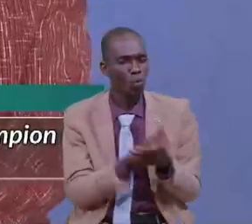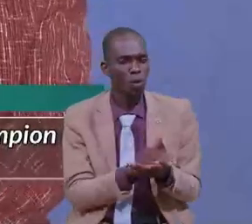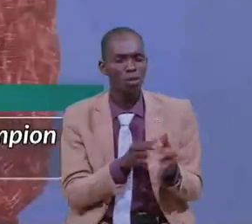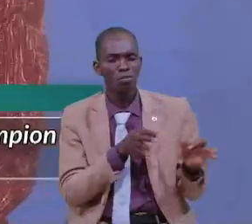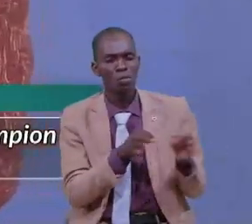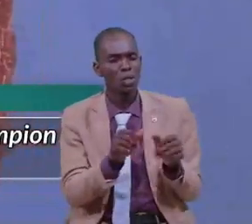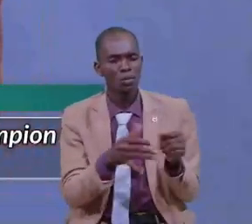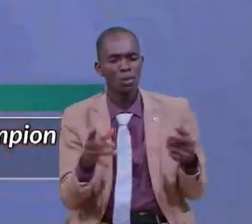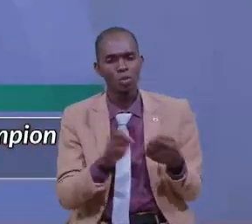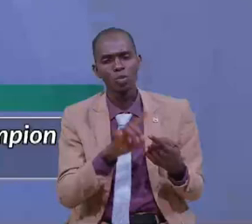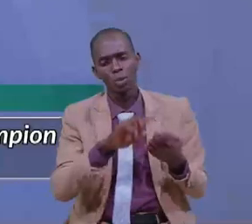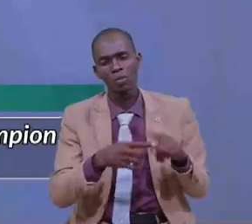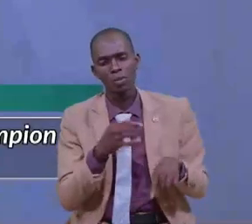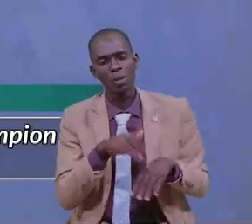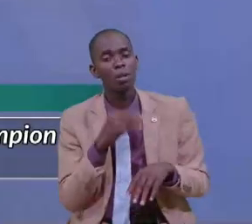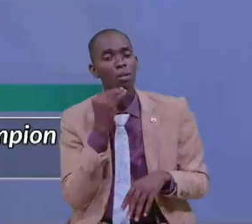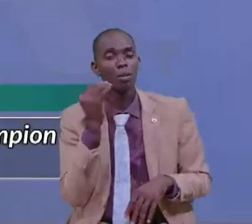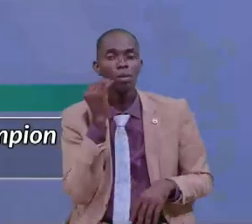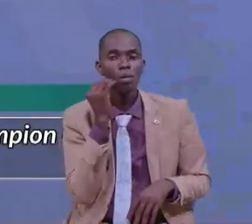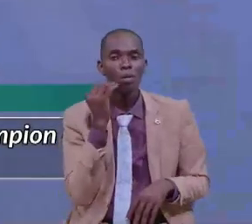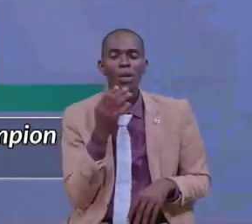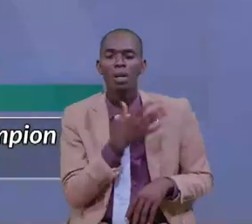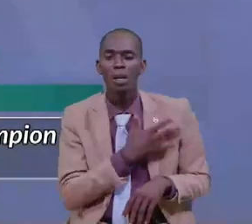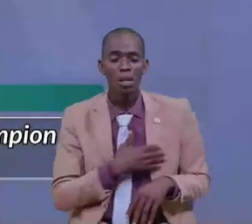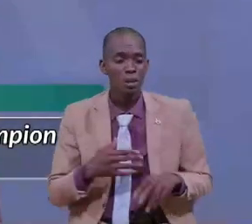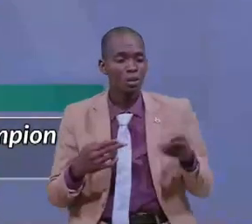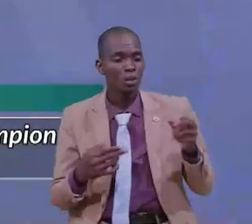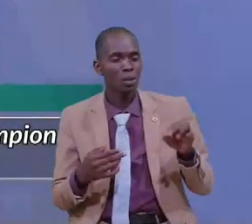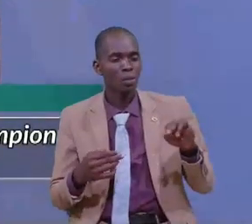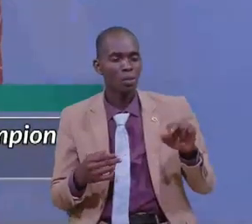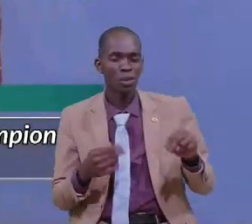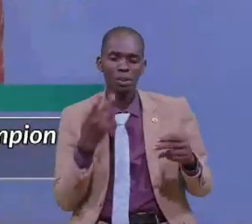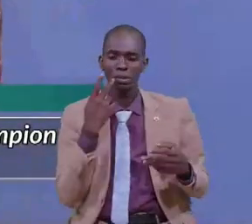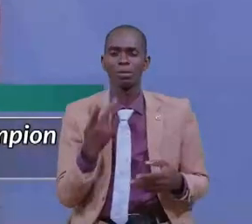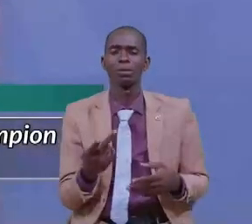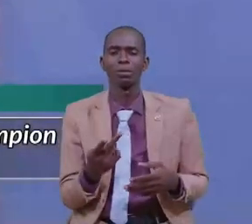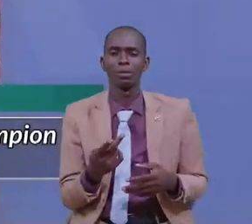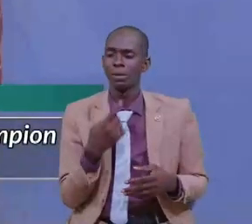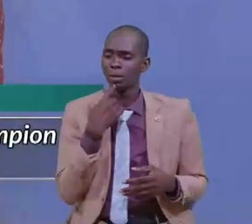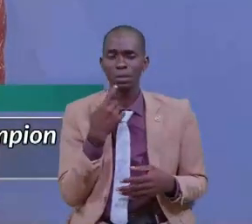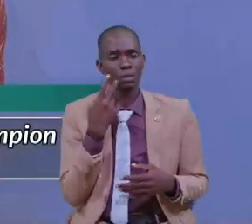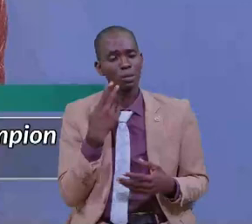dit à tous ses compagnons. Et ils ont dit, regardez